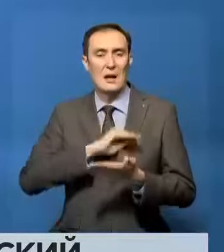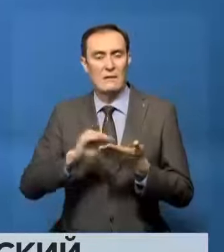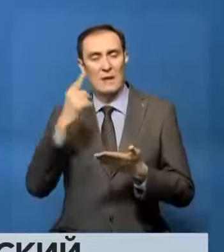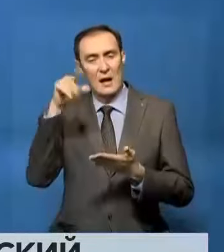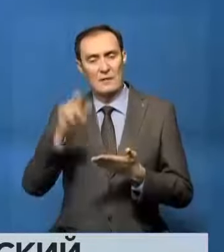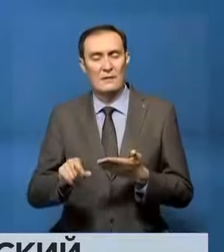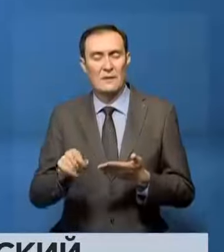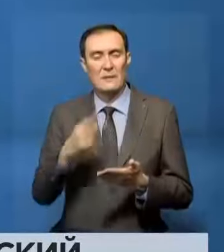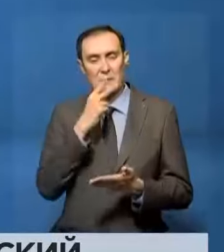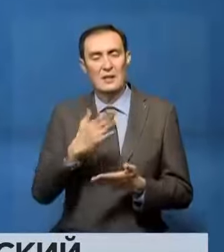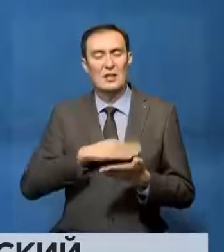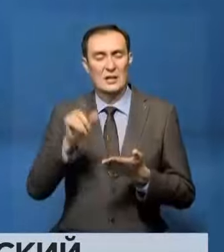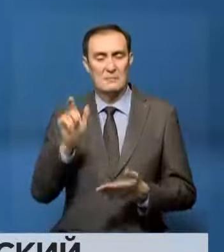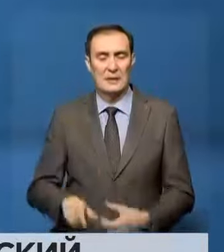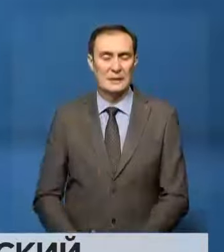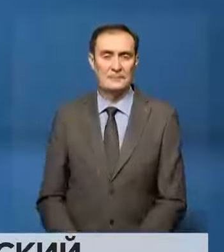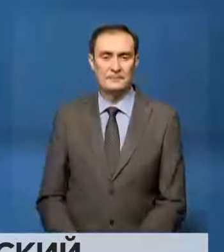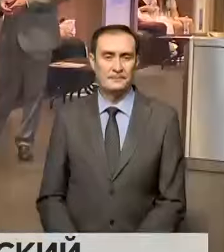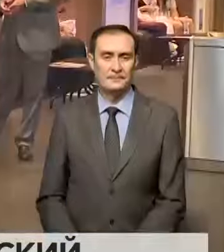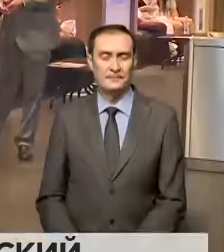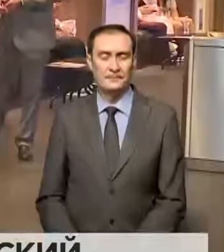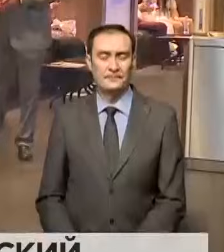авторов оценил и наш корреспондент Гафу Вали.